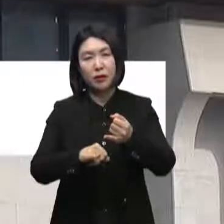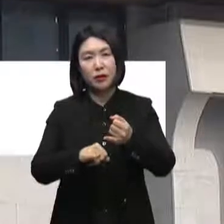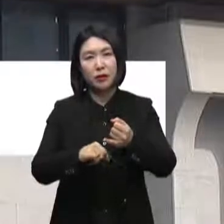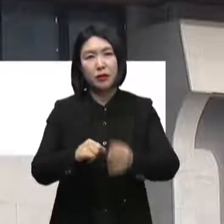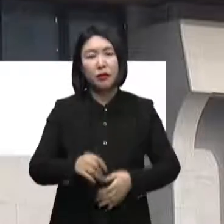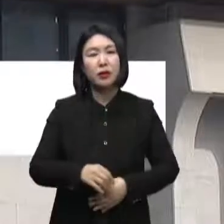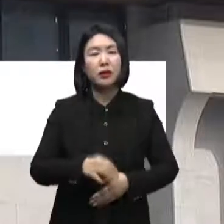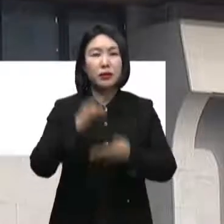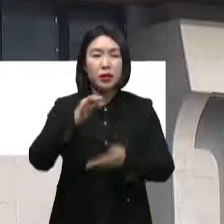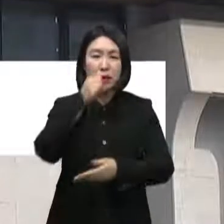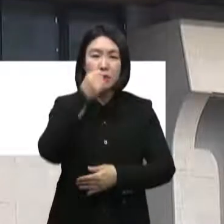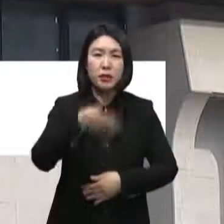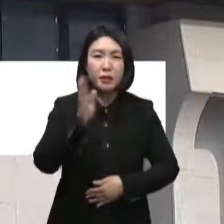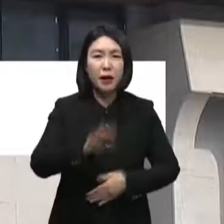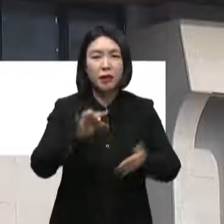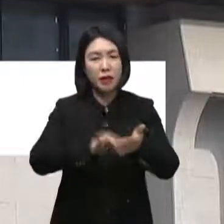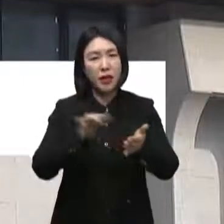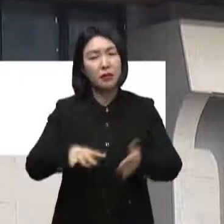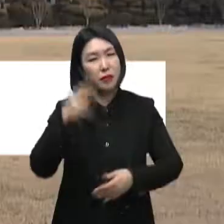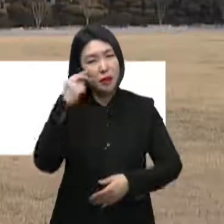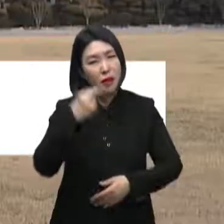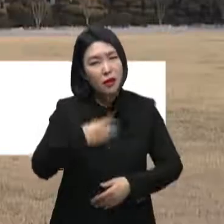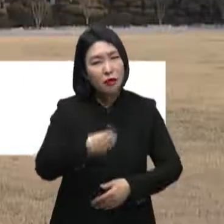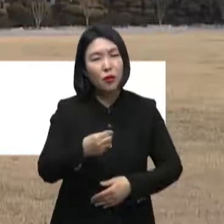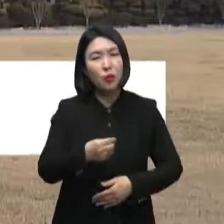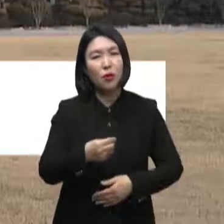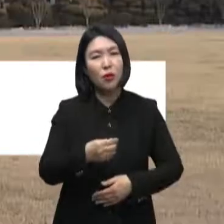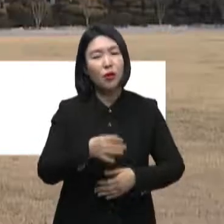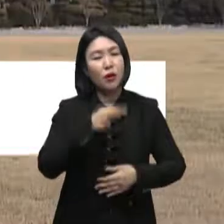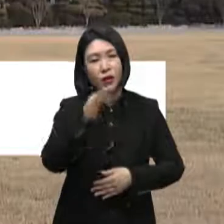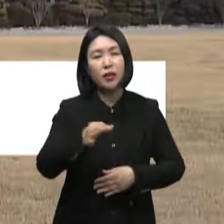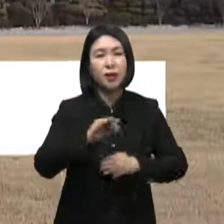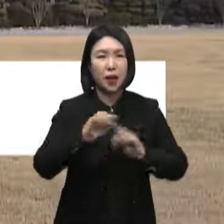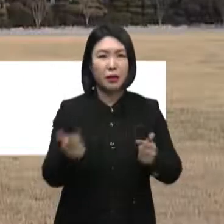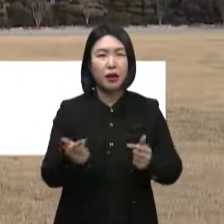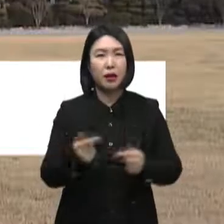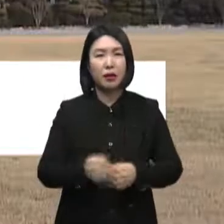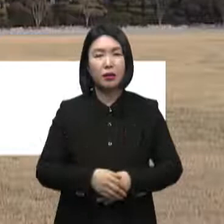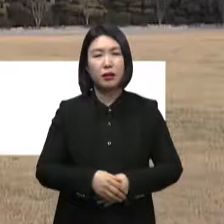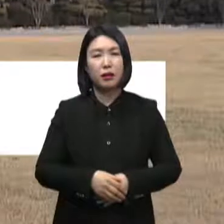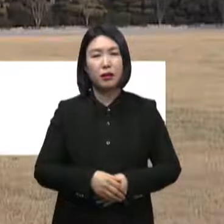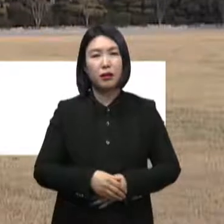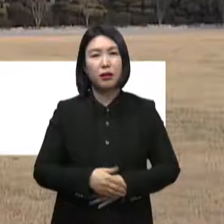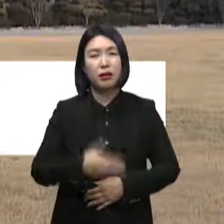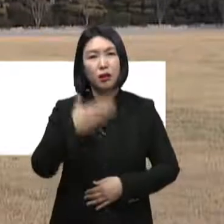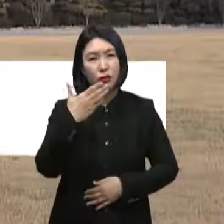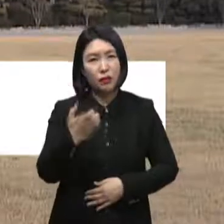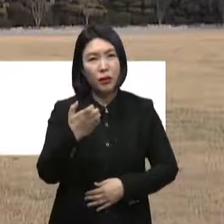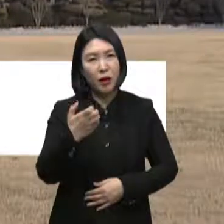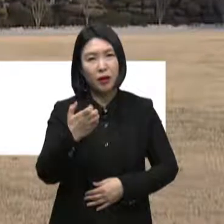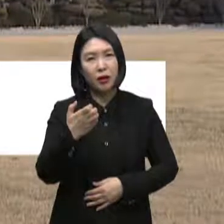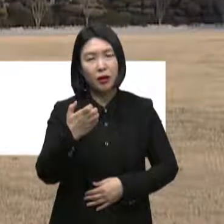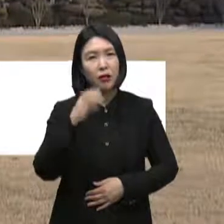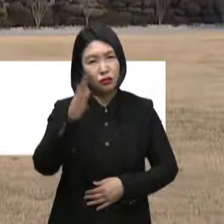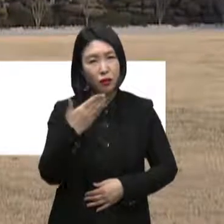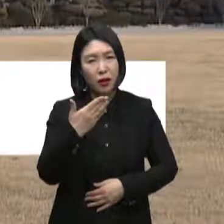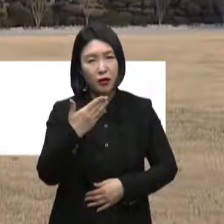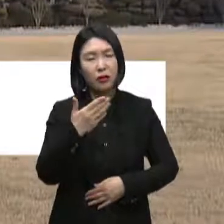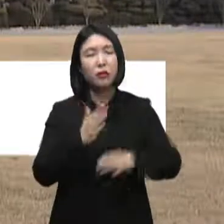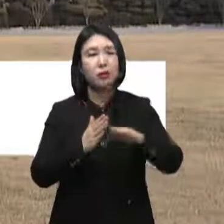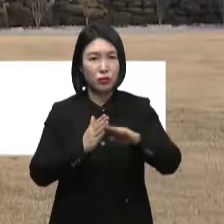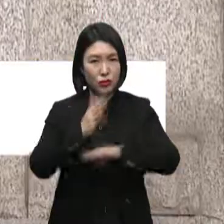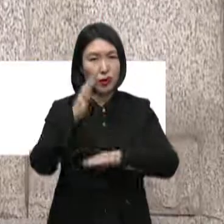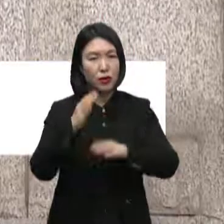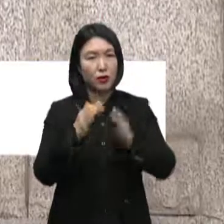재산이 있으면서도 세금을 고의로 내지 않는 납세 템 앉아 900 46명을 신상 공개 대상자 로 선정했습니다